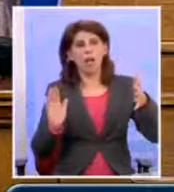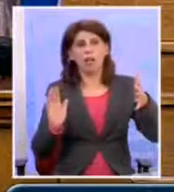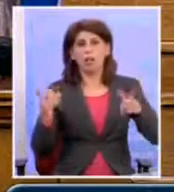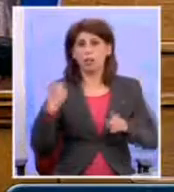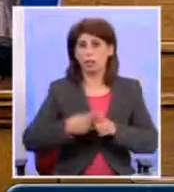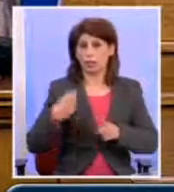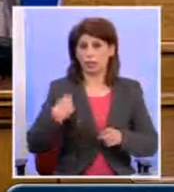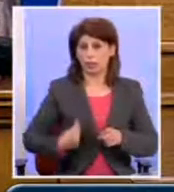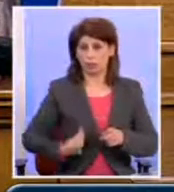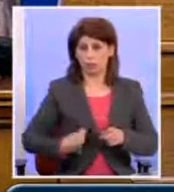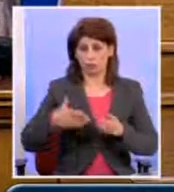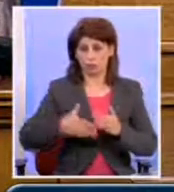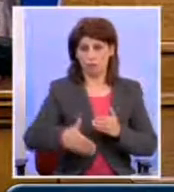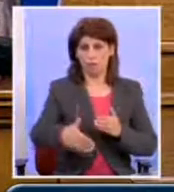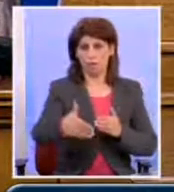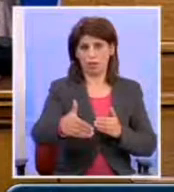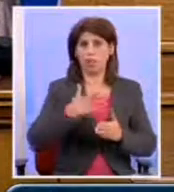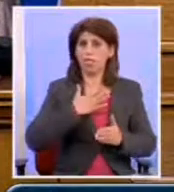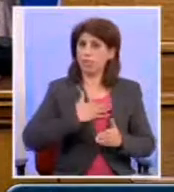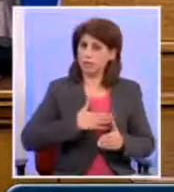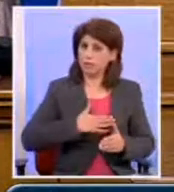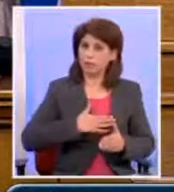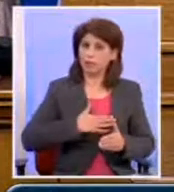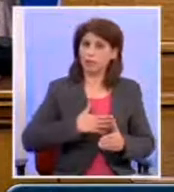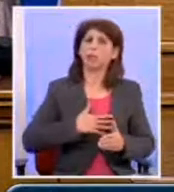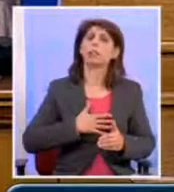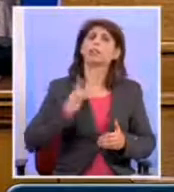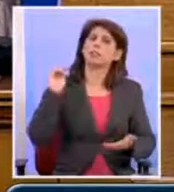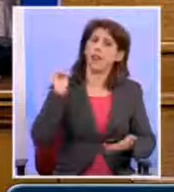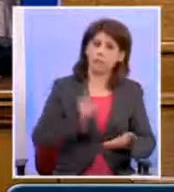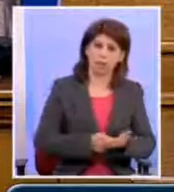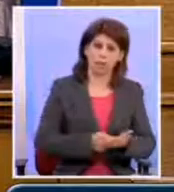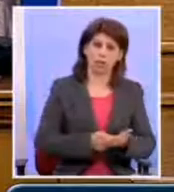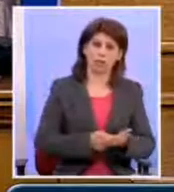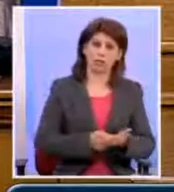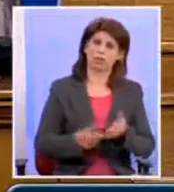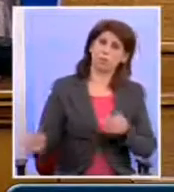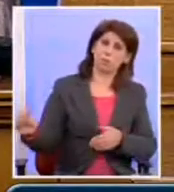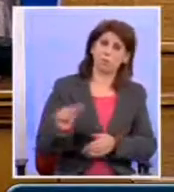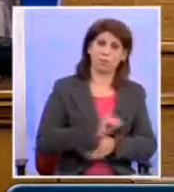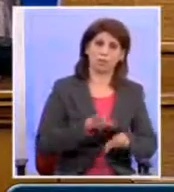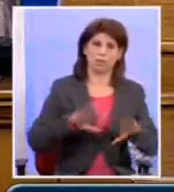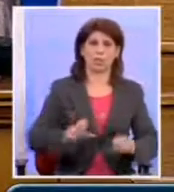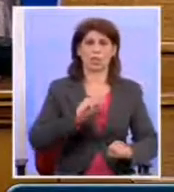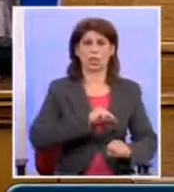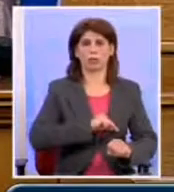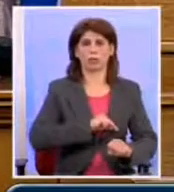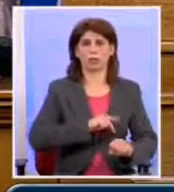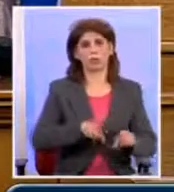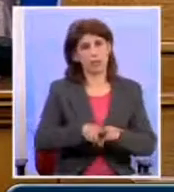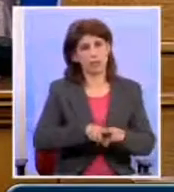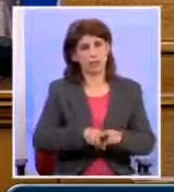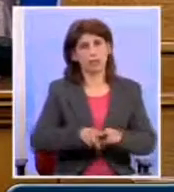ελληνικό δημόσιο στο μέλλον θελήσει να εξαγοράσει, να επαναφέρει δηλαδή στην κυριότητά του τα σχετικά